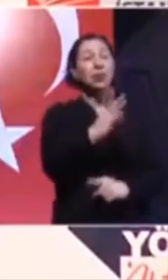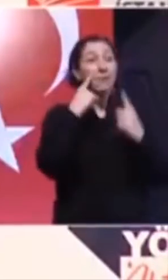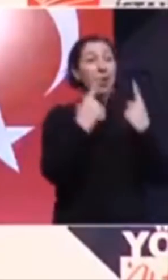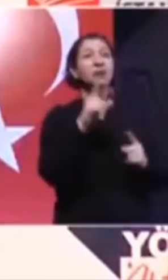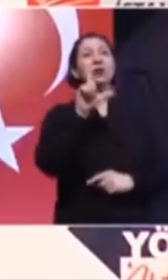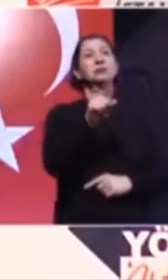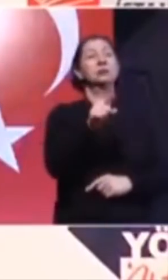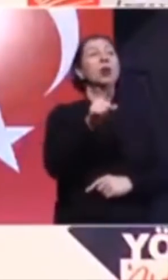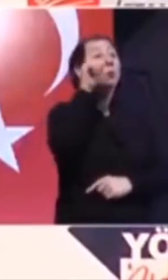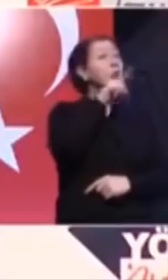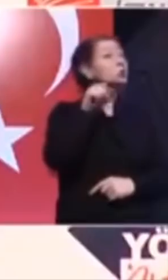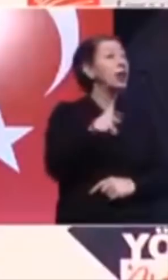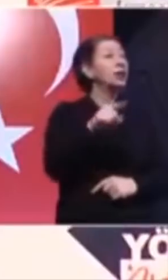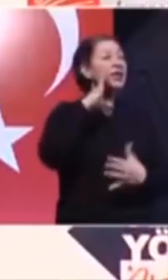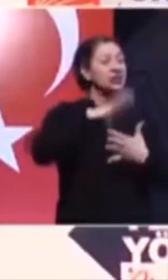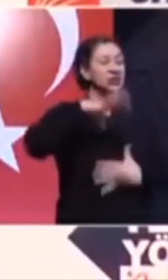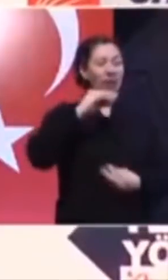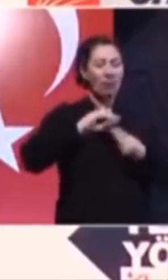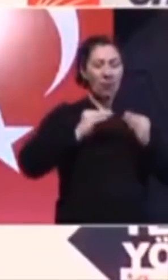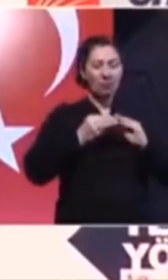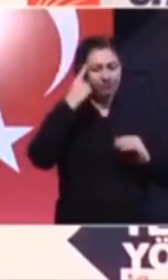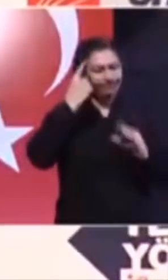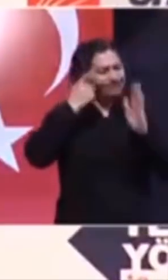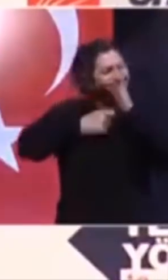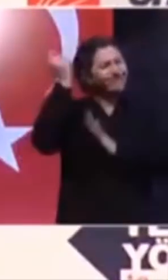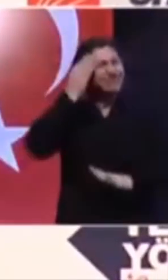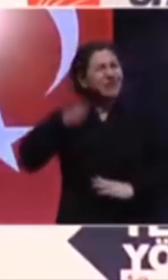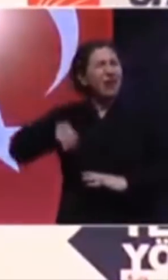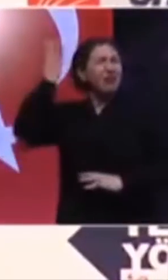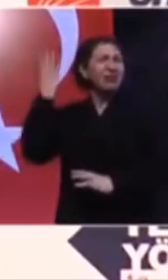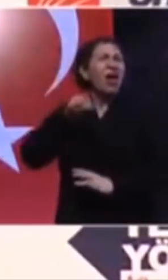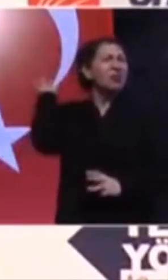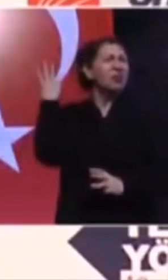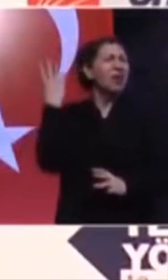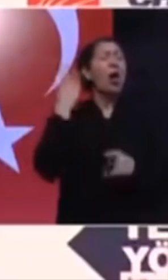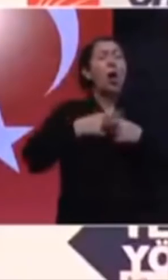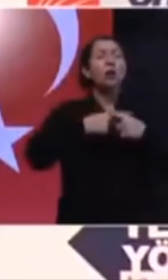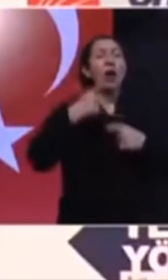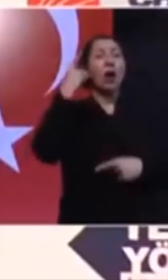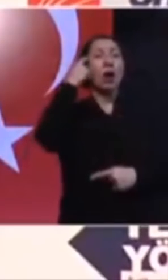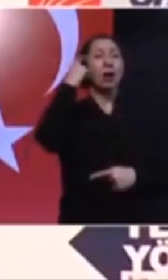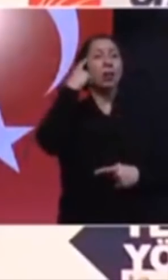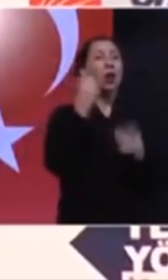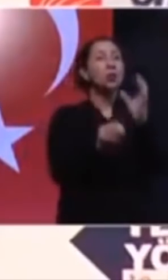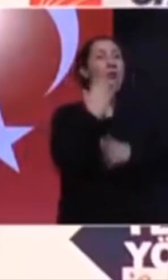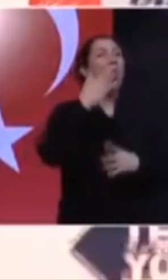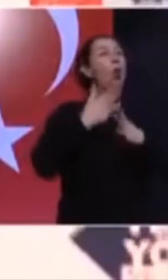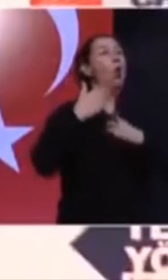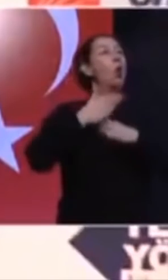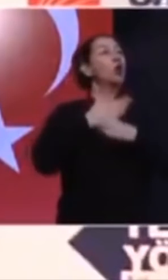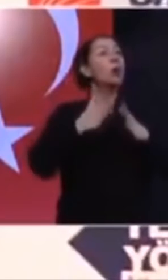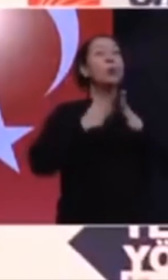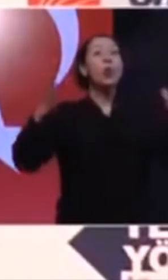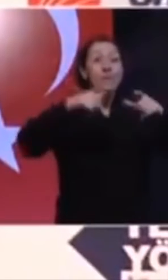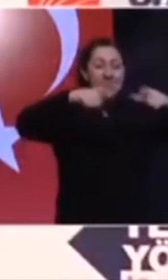bakmalıyız. Onun için bütün kişisel mevzuları zihninizden silmelisiniz. Ortak akılla kuracağımız ortak büyük